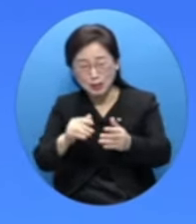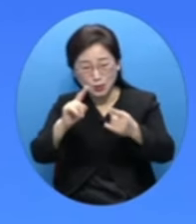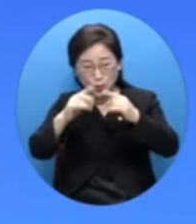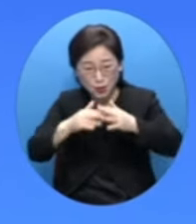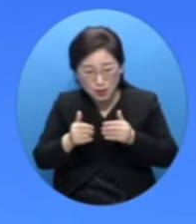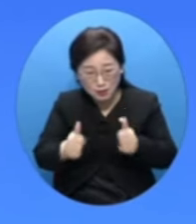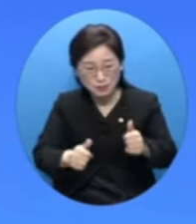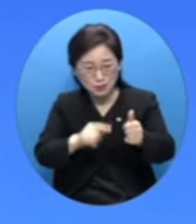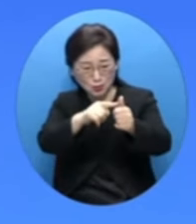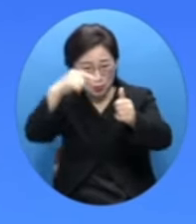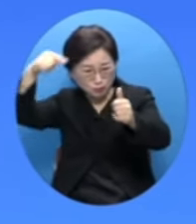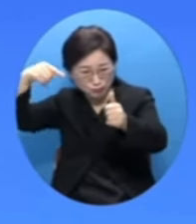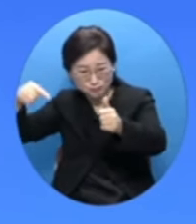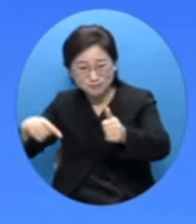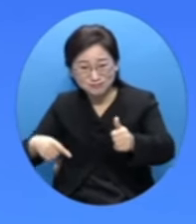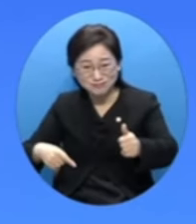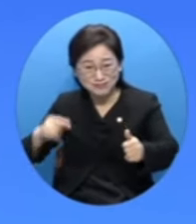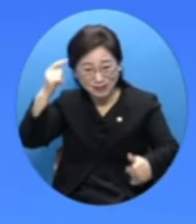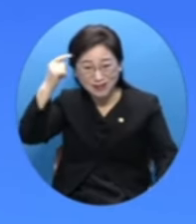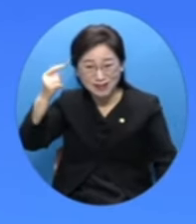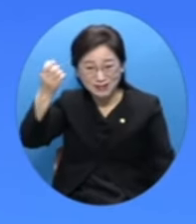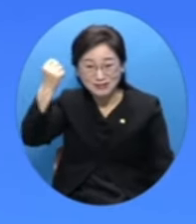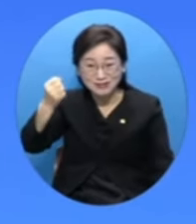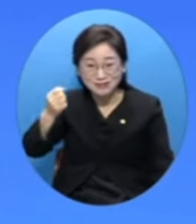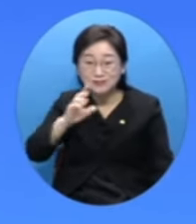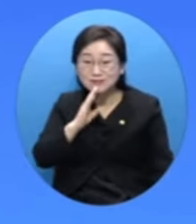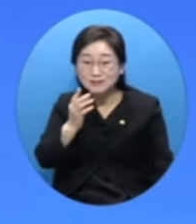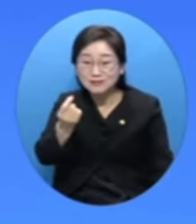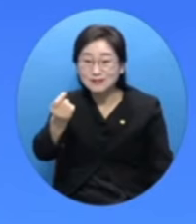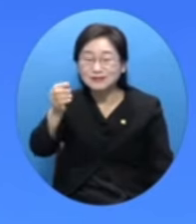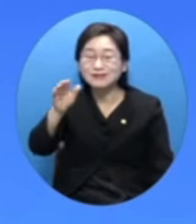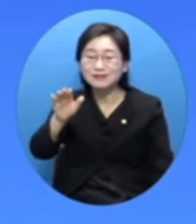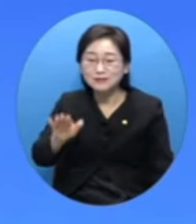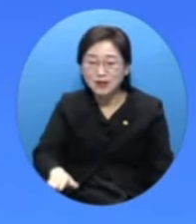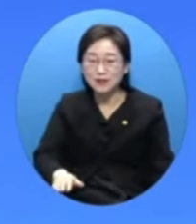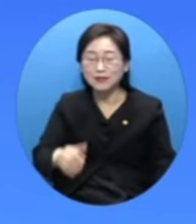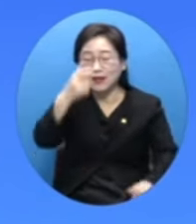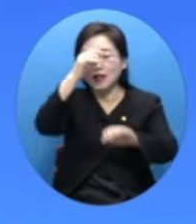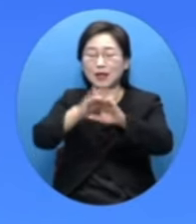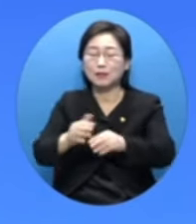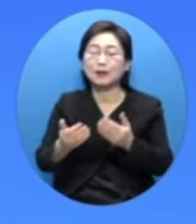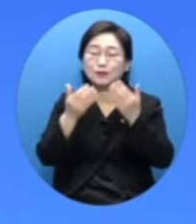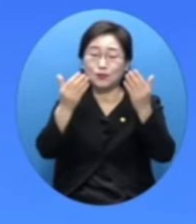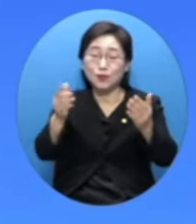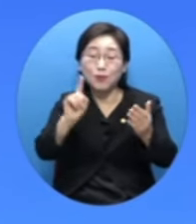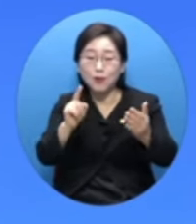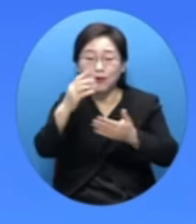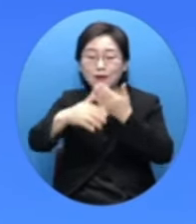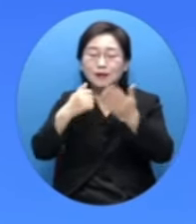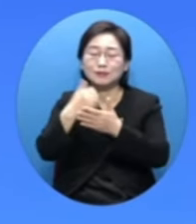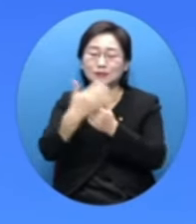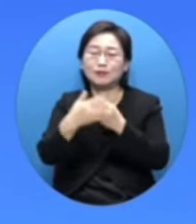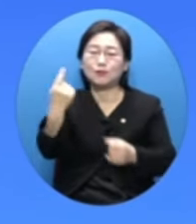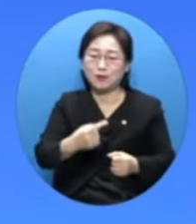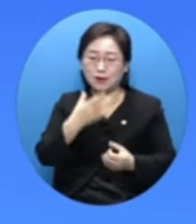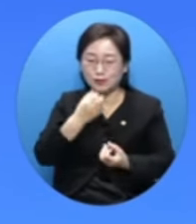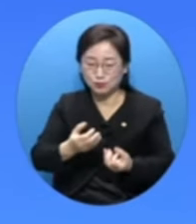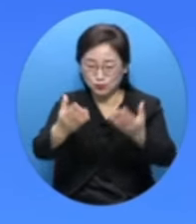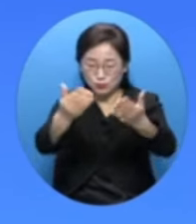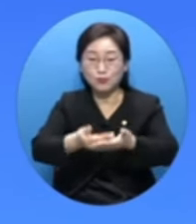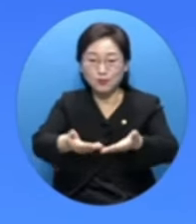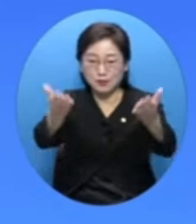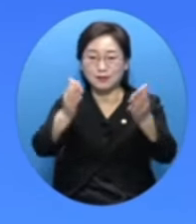사람들이다. 그러나 이 예배드리는데 여기 하나님의 은혜가 있습니다. 하나님의 축복이